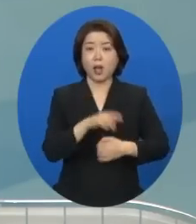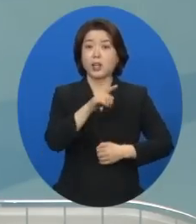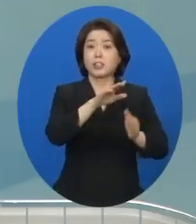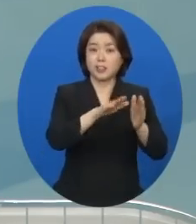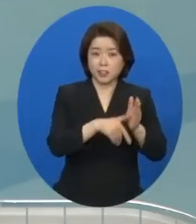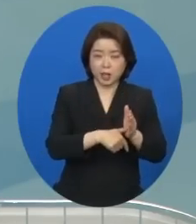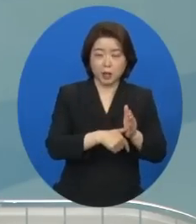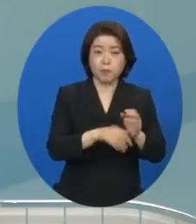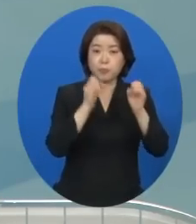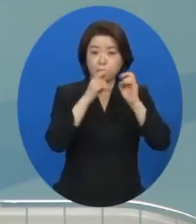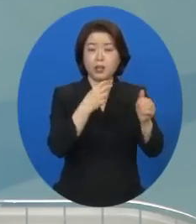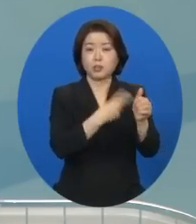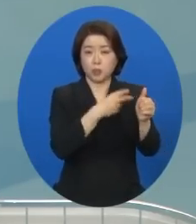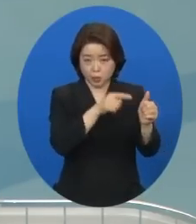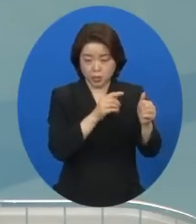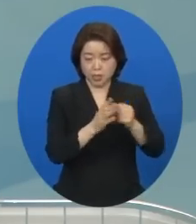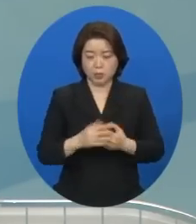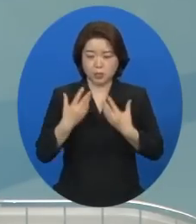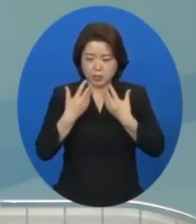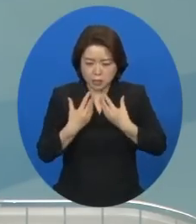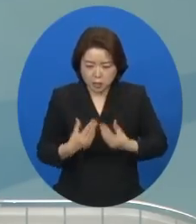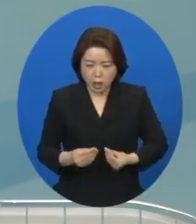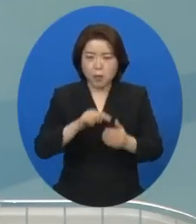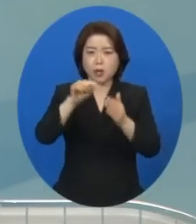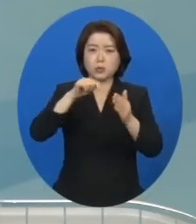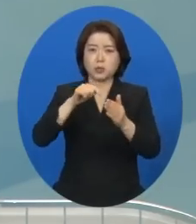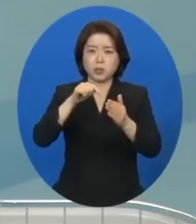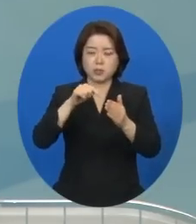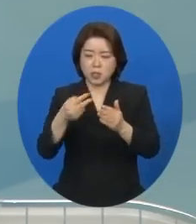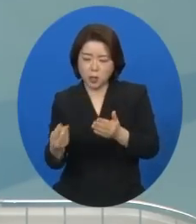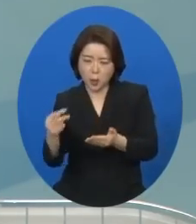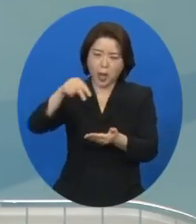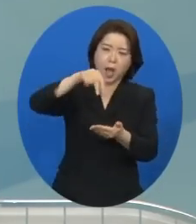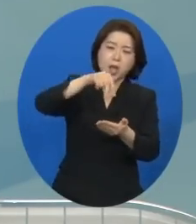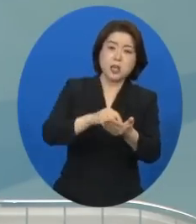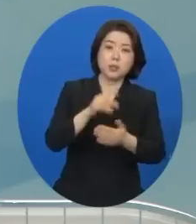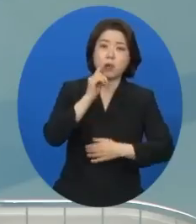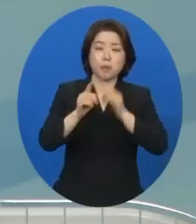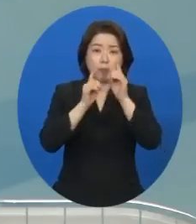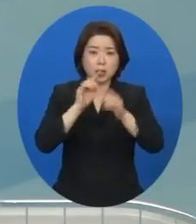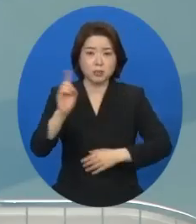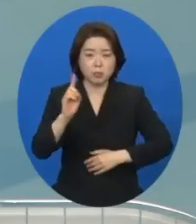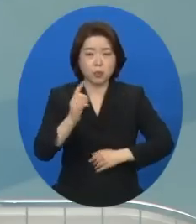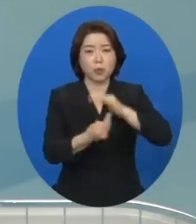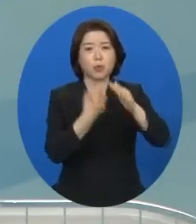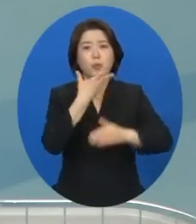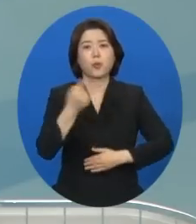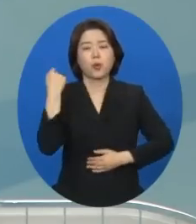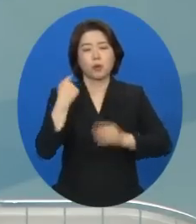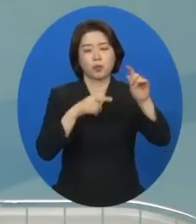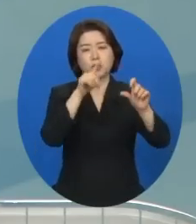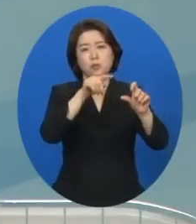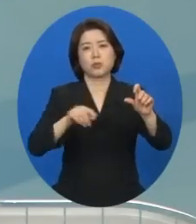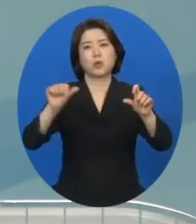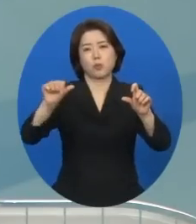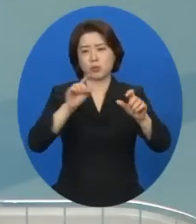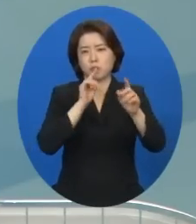테일러 선교사님을 그 절망과 낙심에서 일으켜낸 말씀이 바로 오늘 요한복음 15장 5절